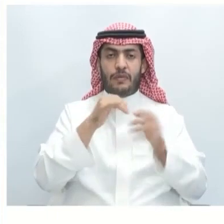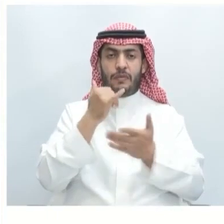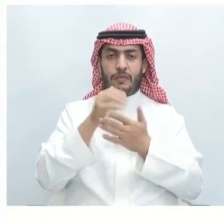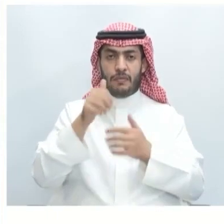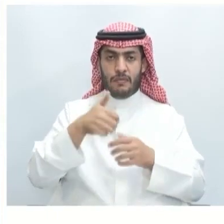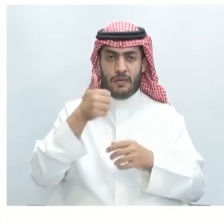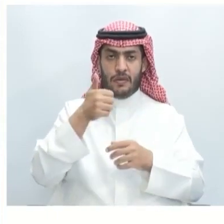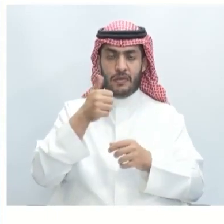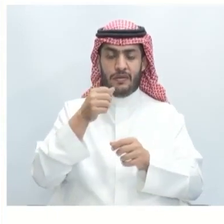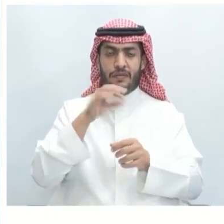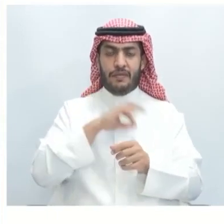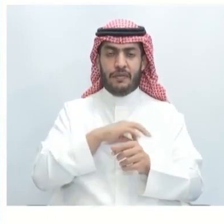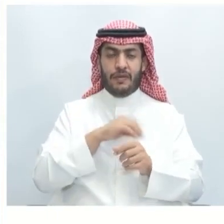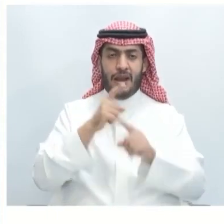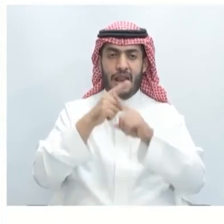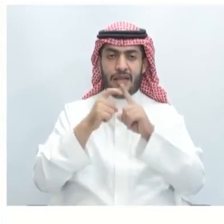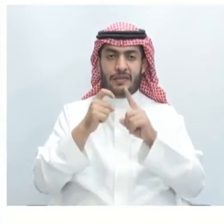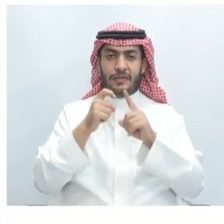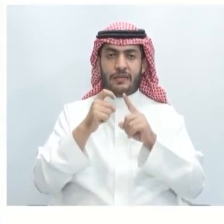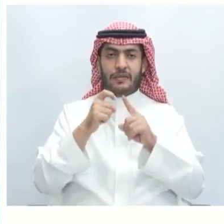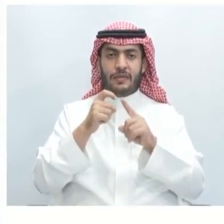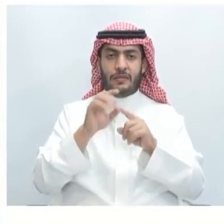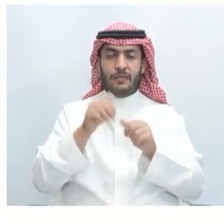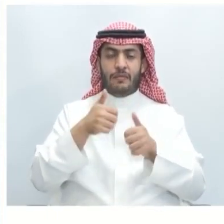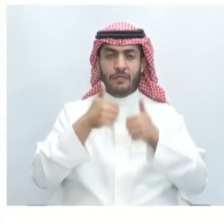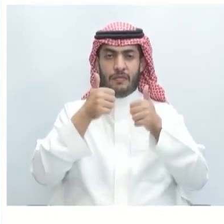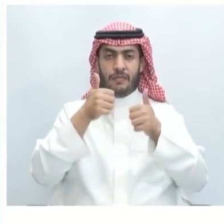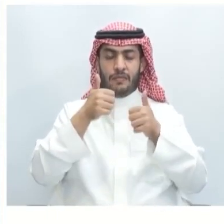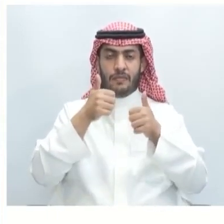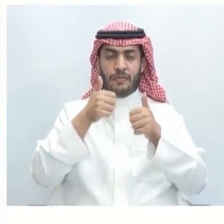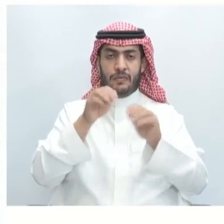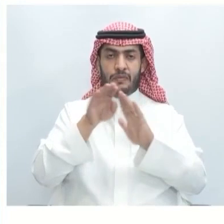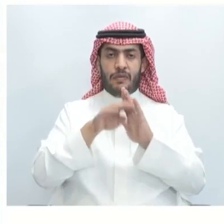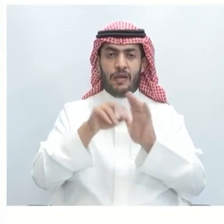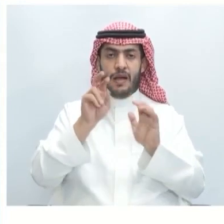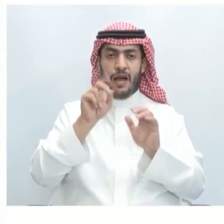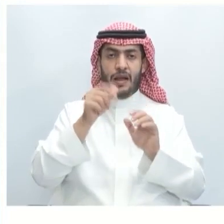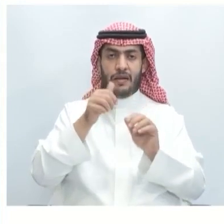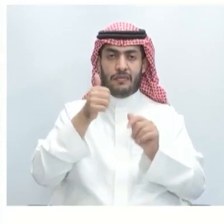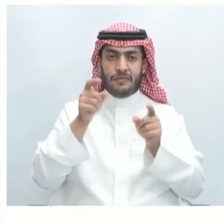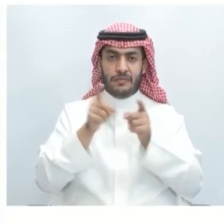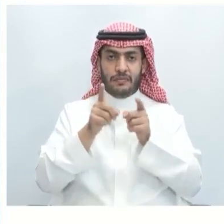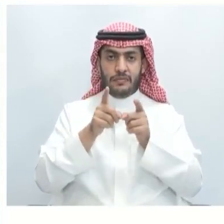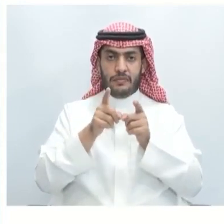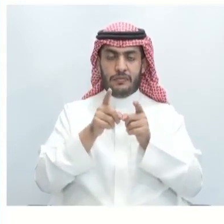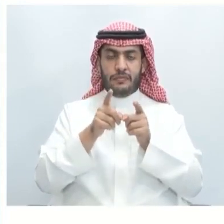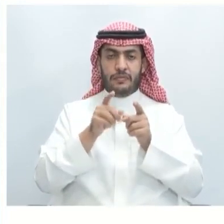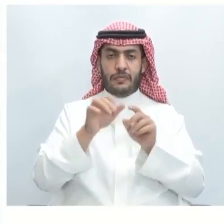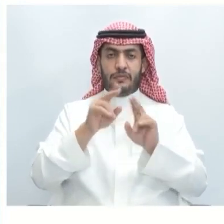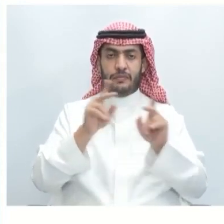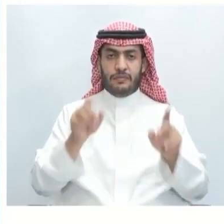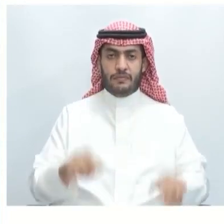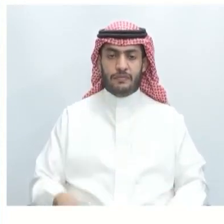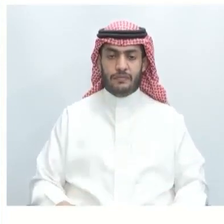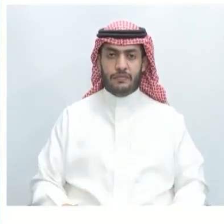وبالتالي استفدنا من الاكسل في ايضا اثبات او تدعيم القرار في ملخصات وايضا عده